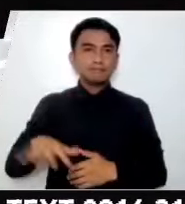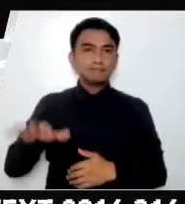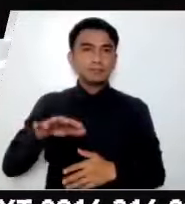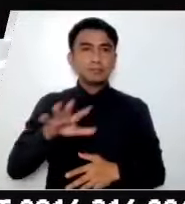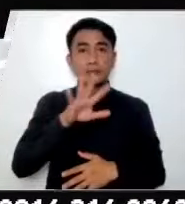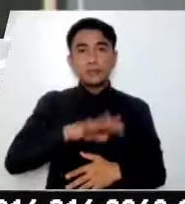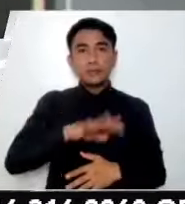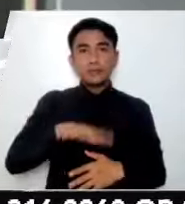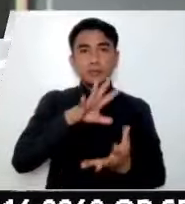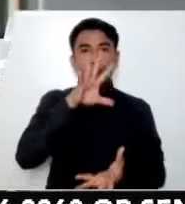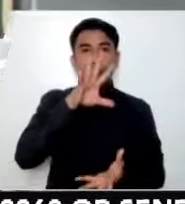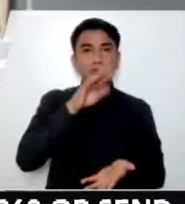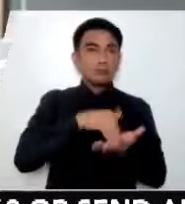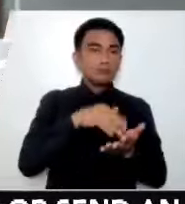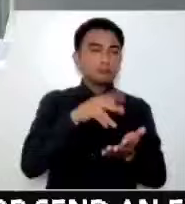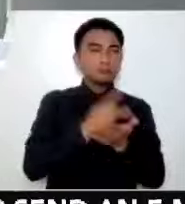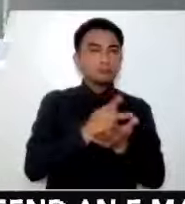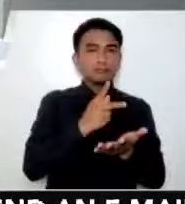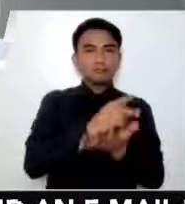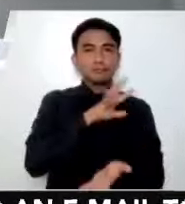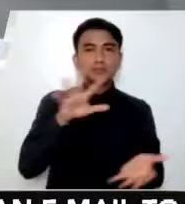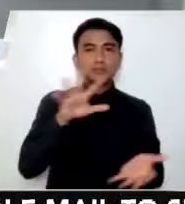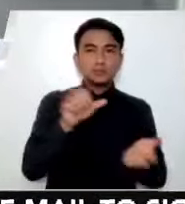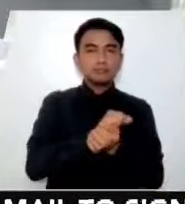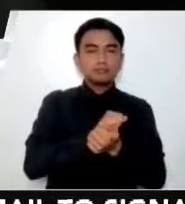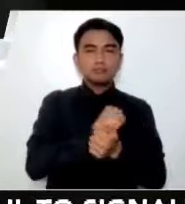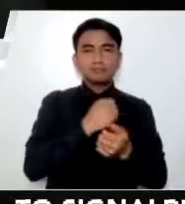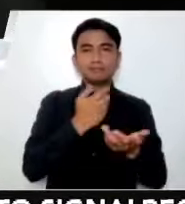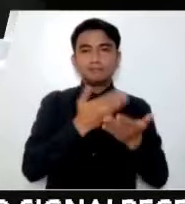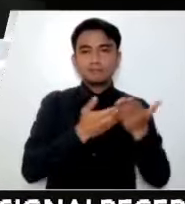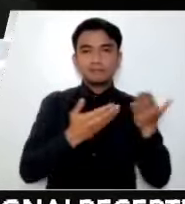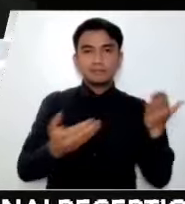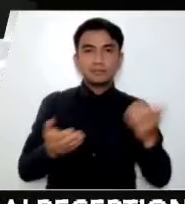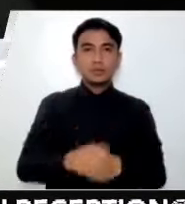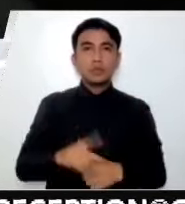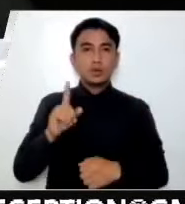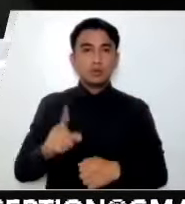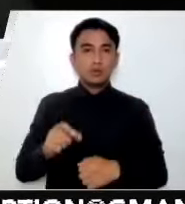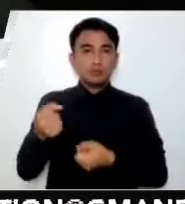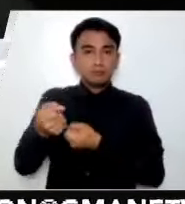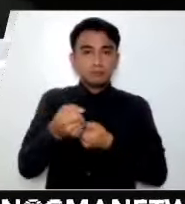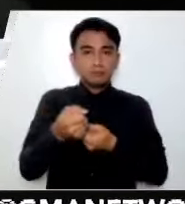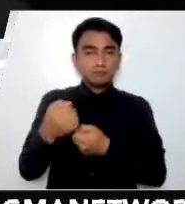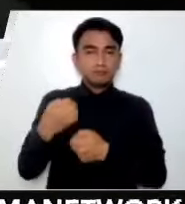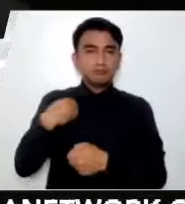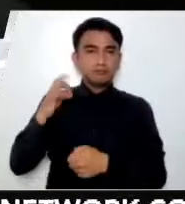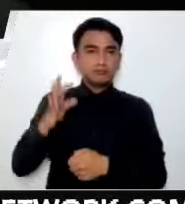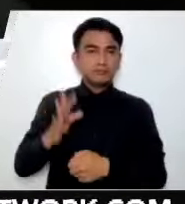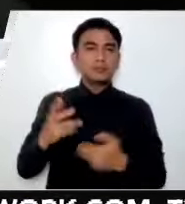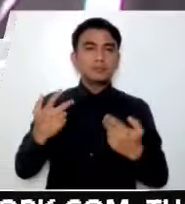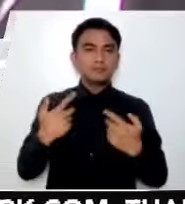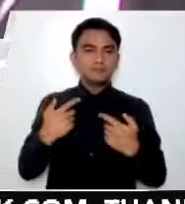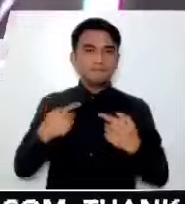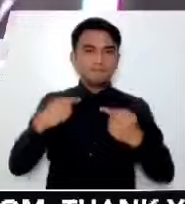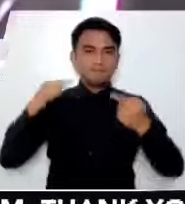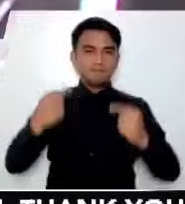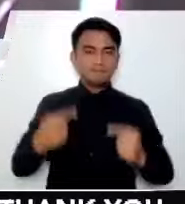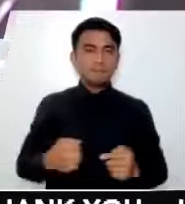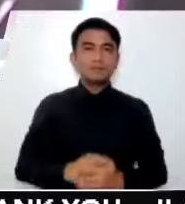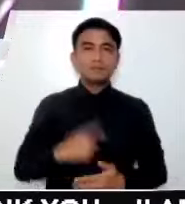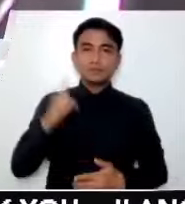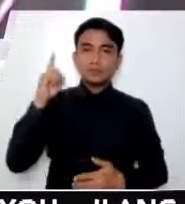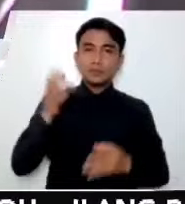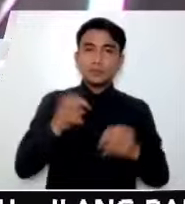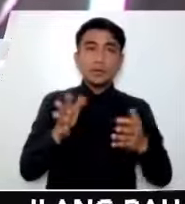pinsala isang bumbero ang nagtamo ng minor injury bago sana umalis ng mga bahay tanggalin muna natin yung mga nakasaksak naapula ang